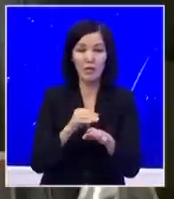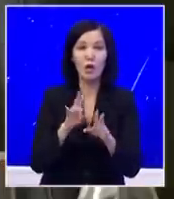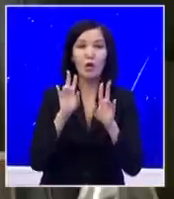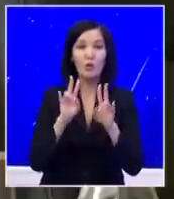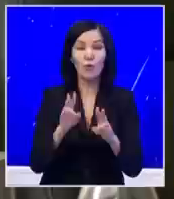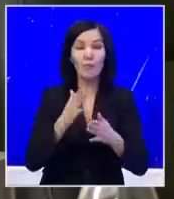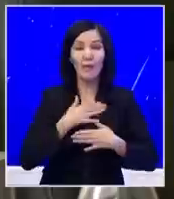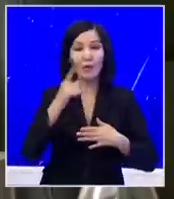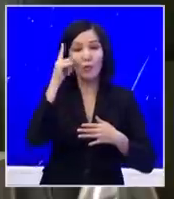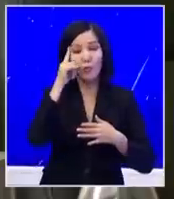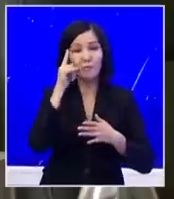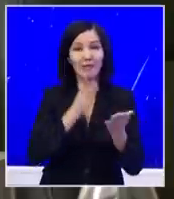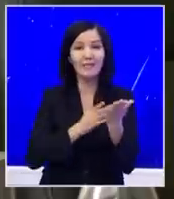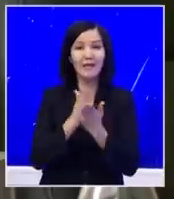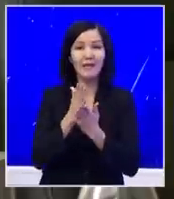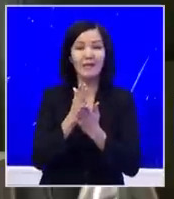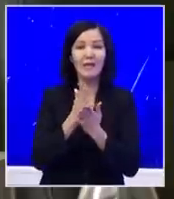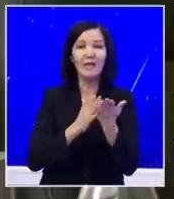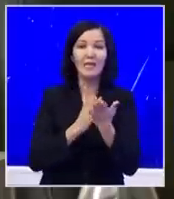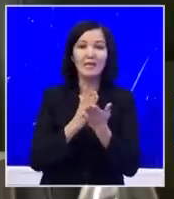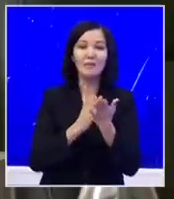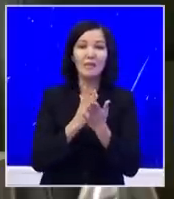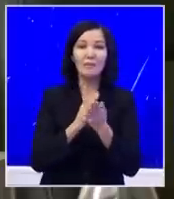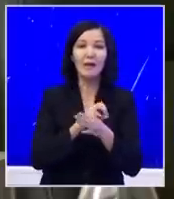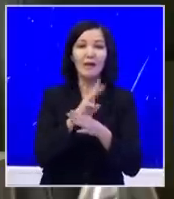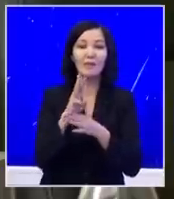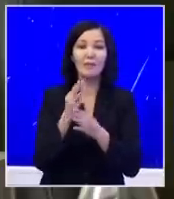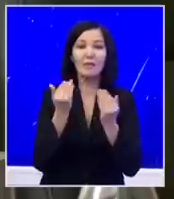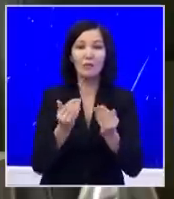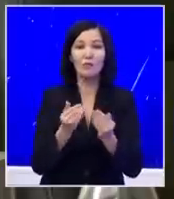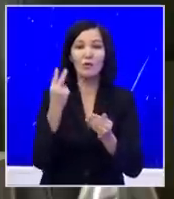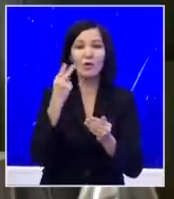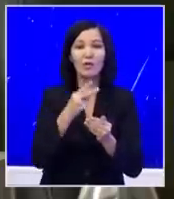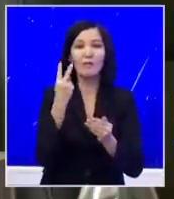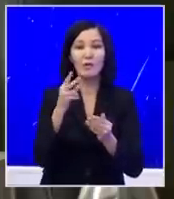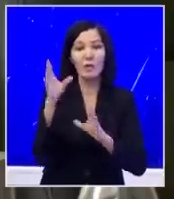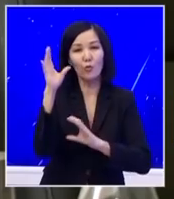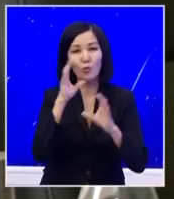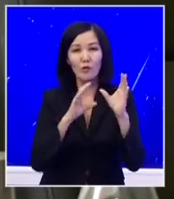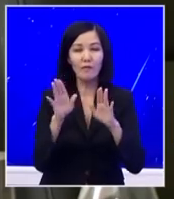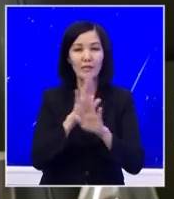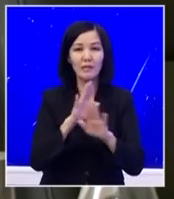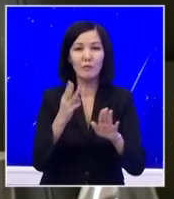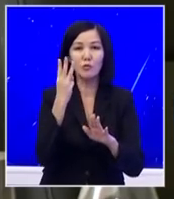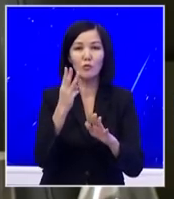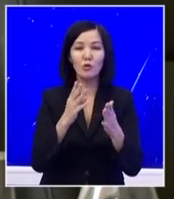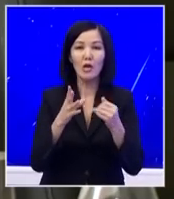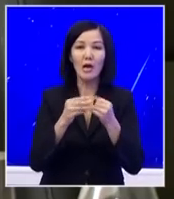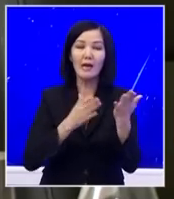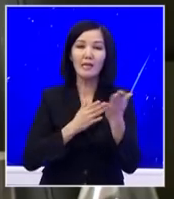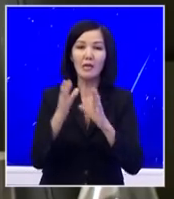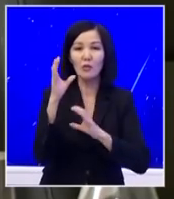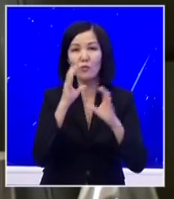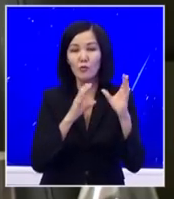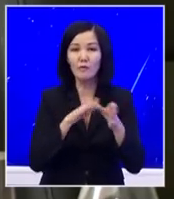Менің ойымша, саланы қажетті кадрмен қамтамасыз ету үшін қазіргіде 22 университетіміз 3 аграрлық университеттің